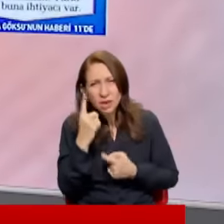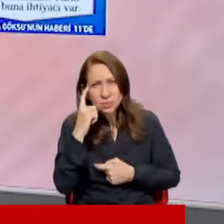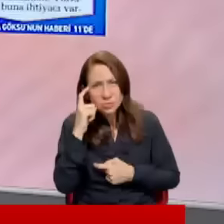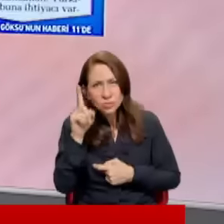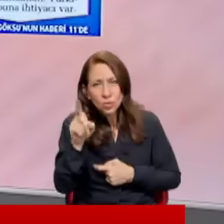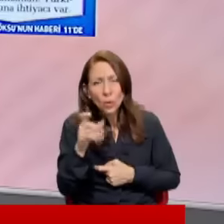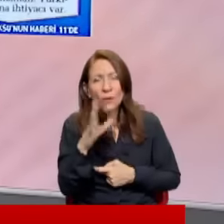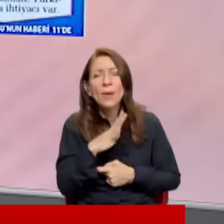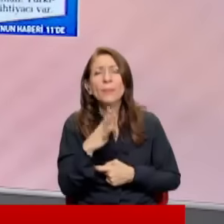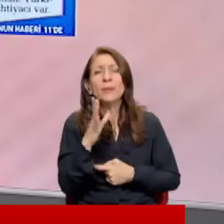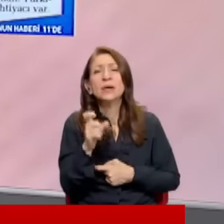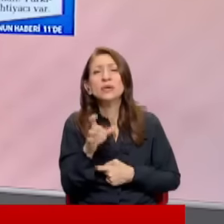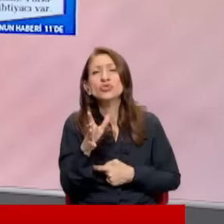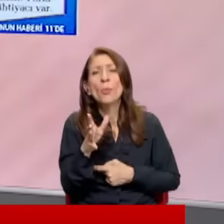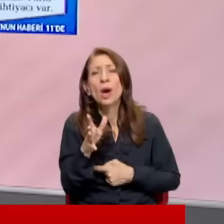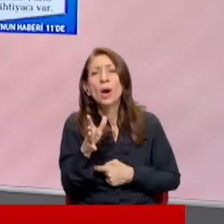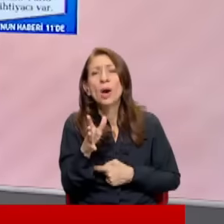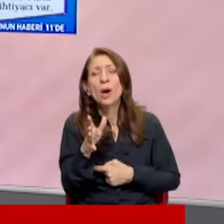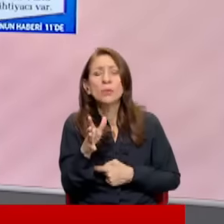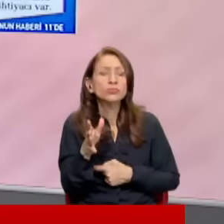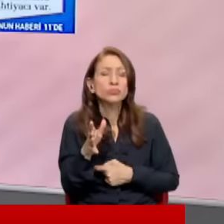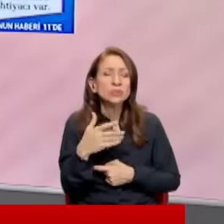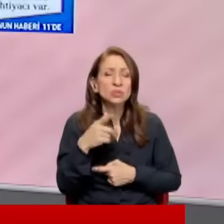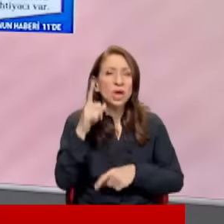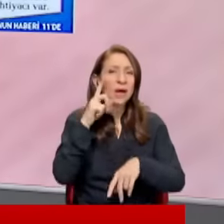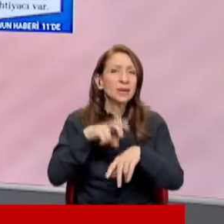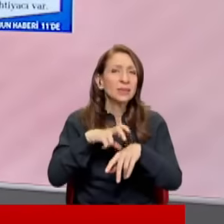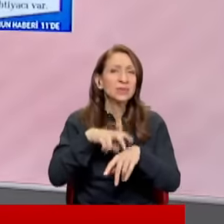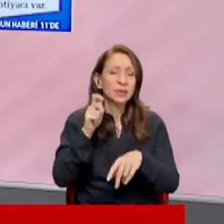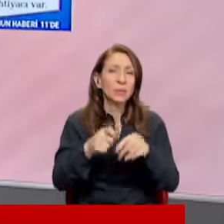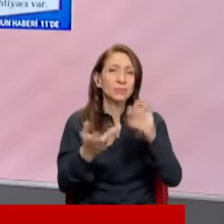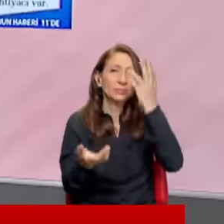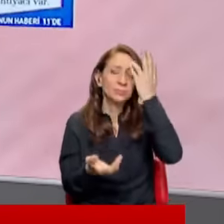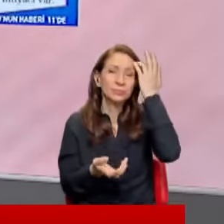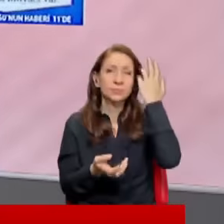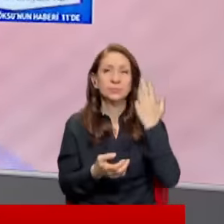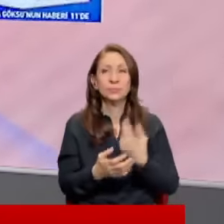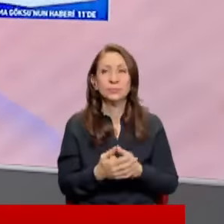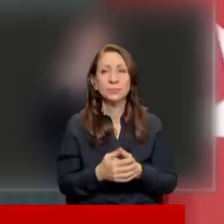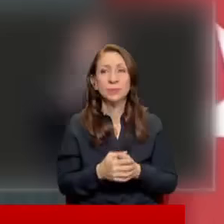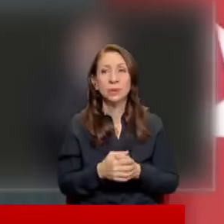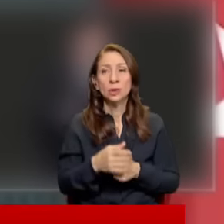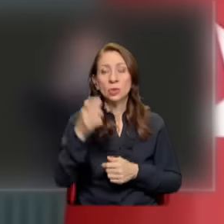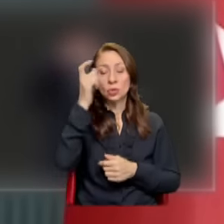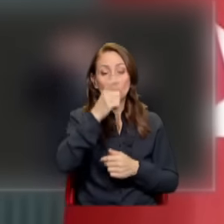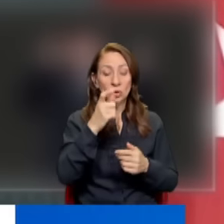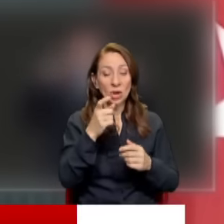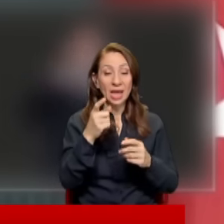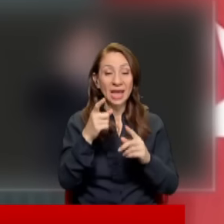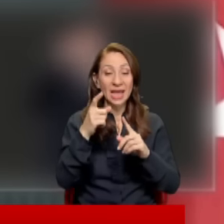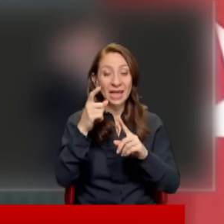soru da gündeme geliyor mu Biz de bunun hatırlatmasını yapalım Türkiye İstatistik Kurumunun